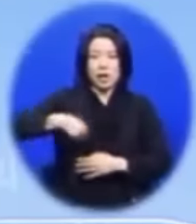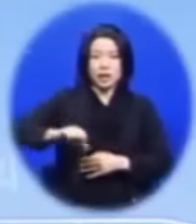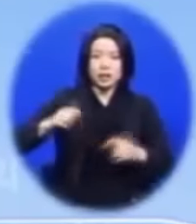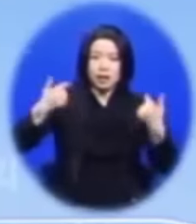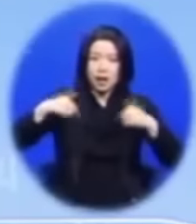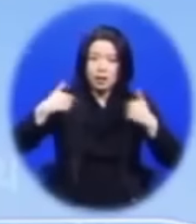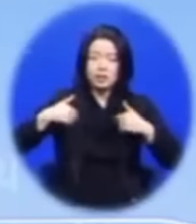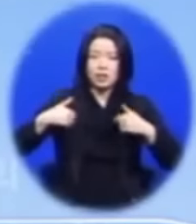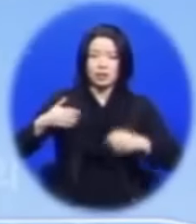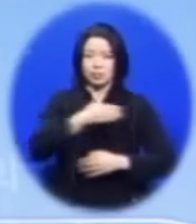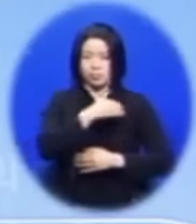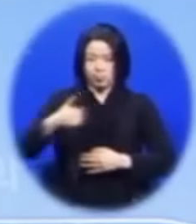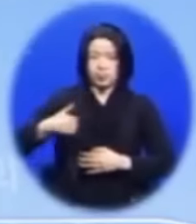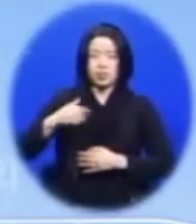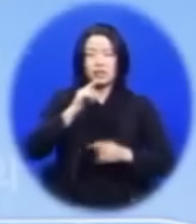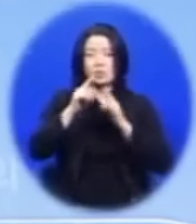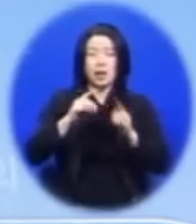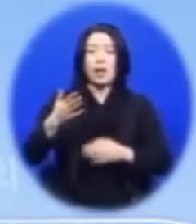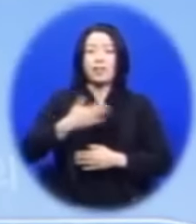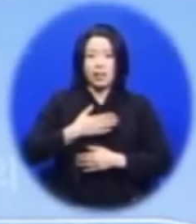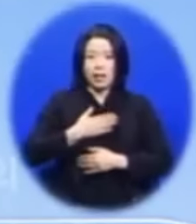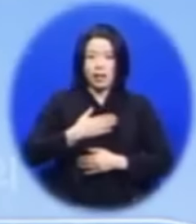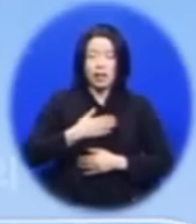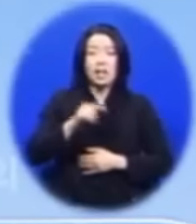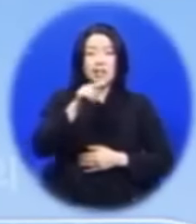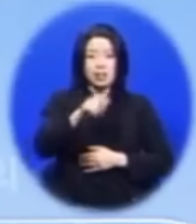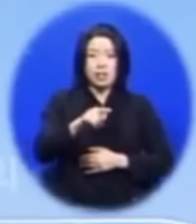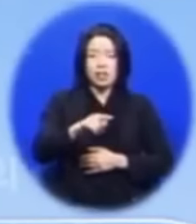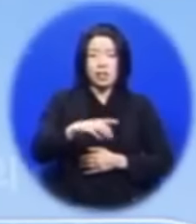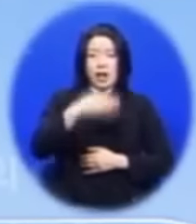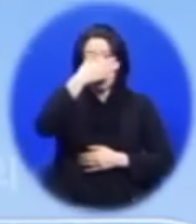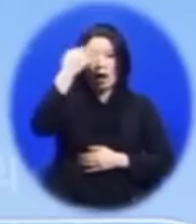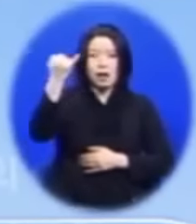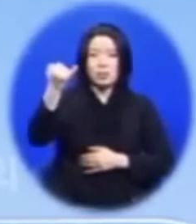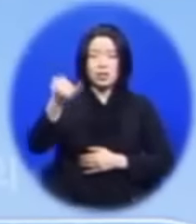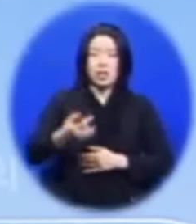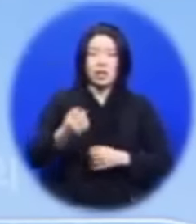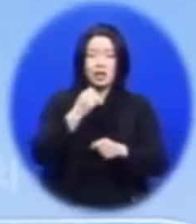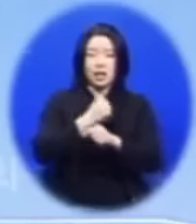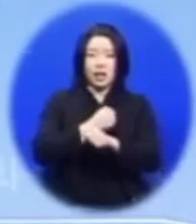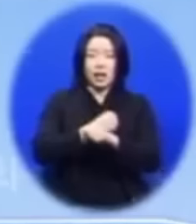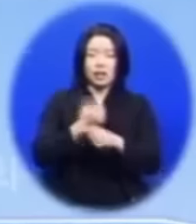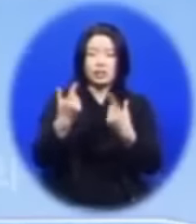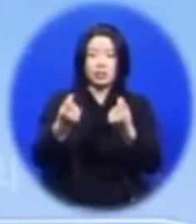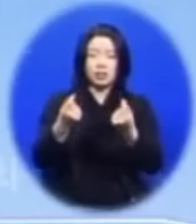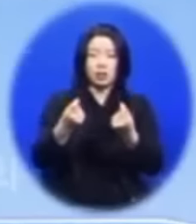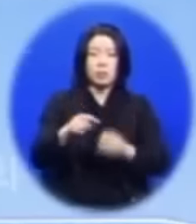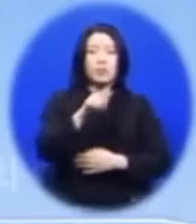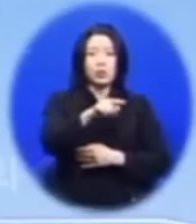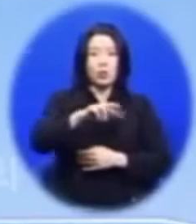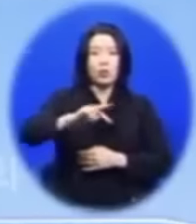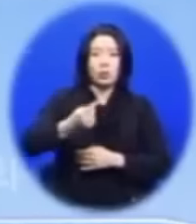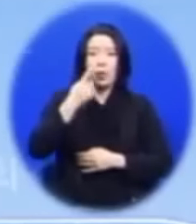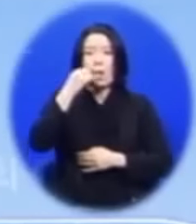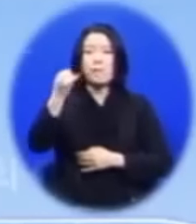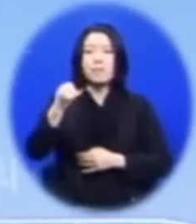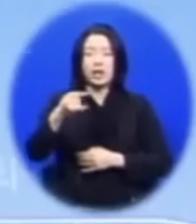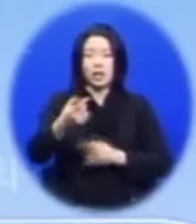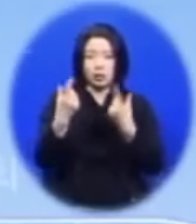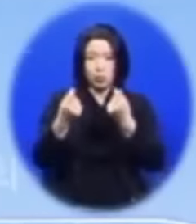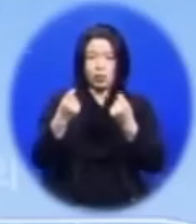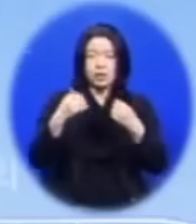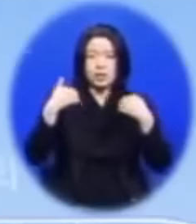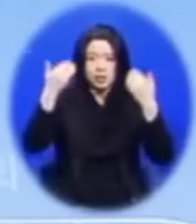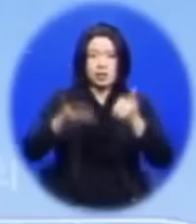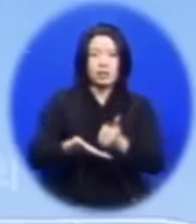자신이 있었어요 내가 너의 할머니에게 하는 거 그대로 너 어머니에게 해라 너 커서